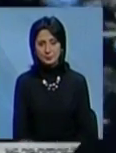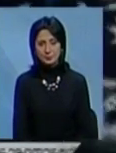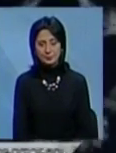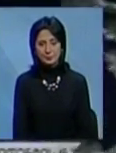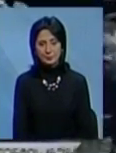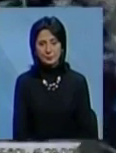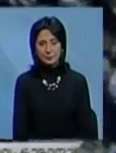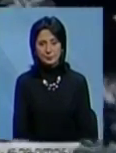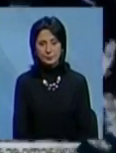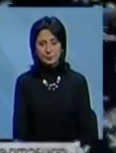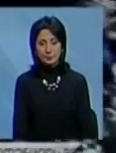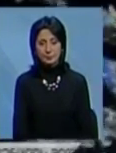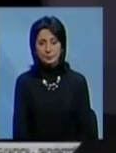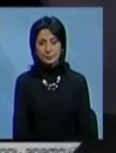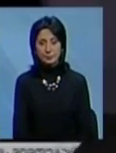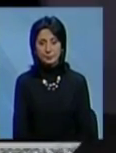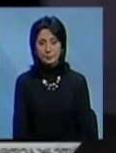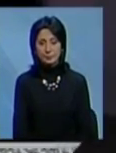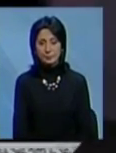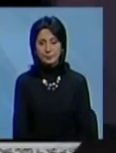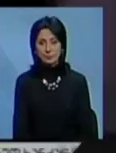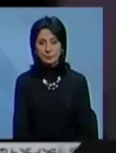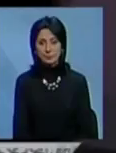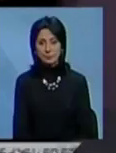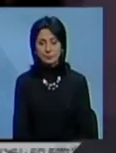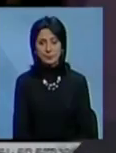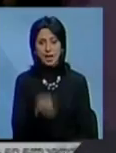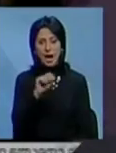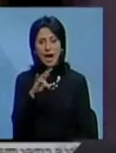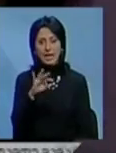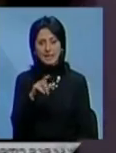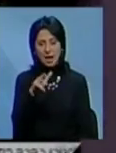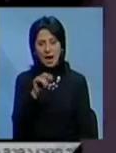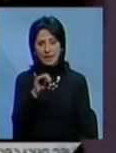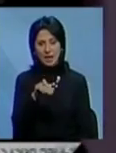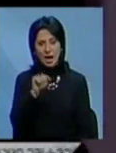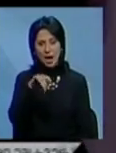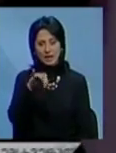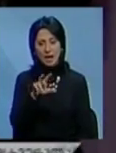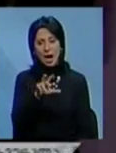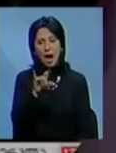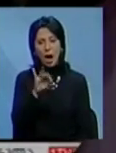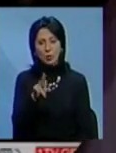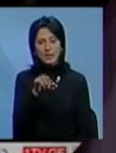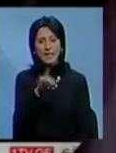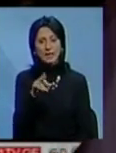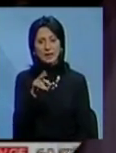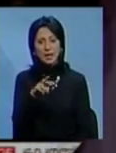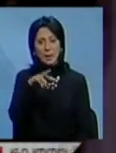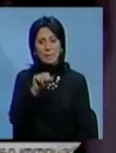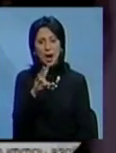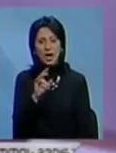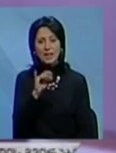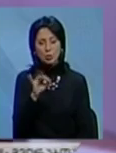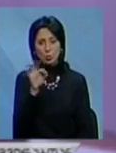This installation was inspired by 200-year-old fairy tale. Alexandra Art Galleria Artek House-ის გიდია. ის